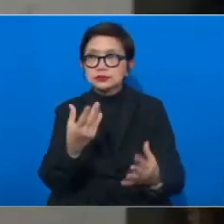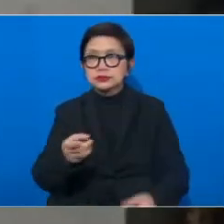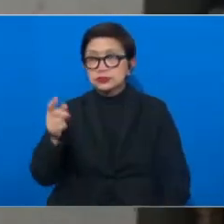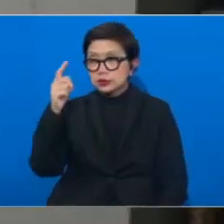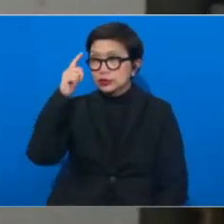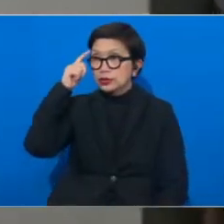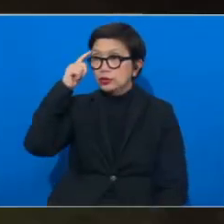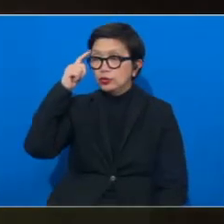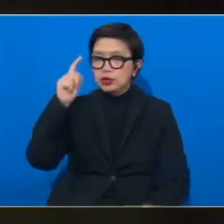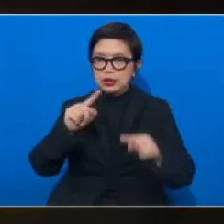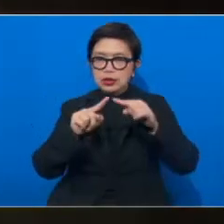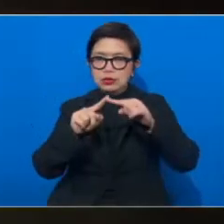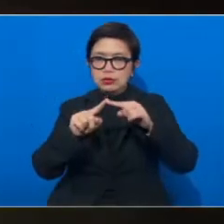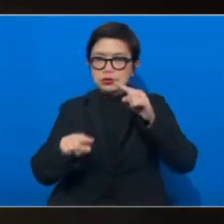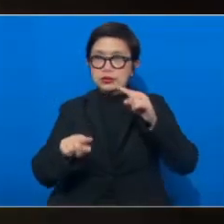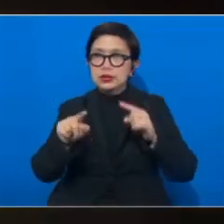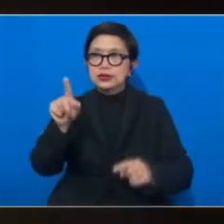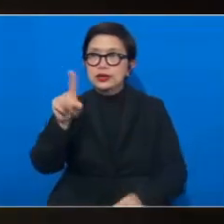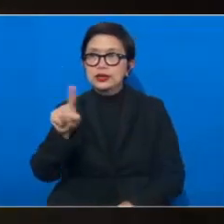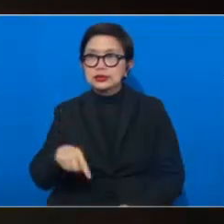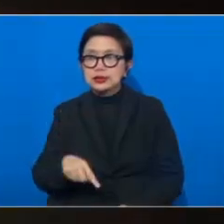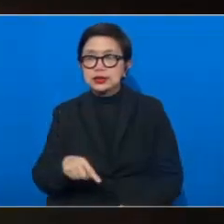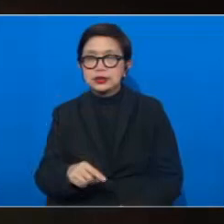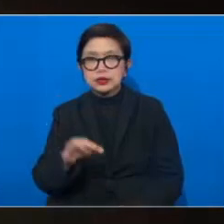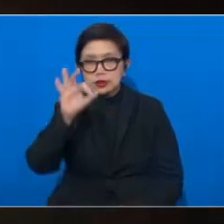penyebabnya adalah korsleting listrik. Polisi akan melakukan